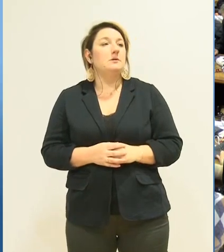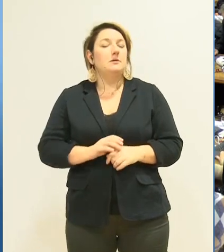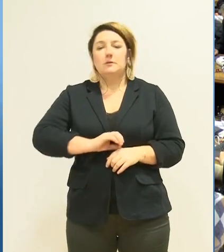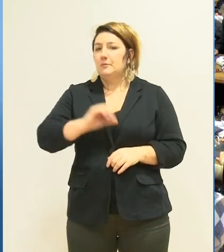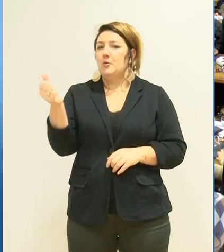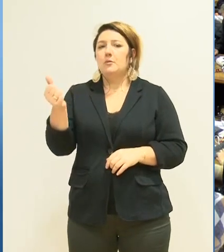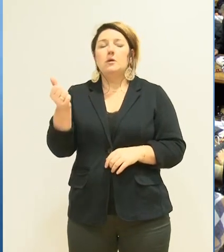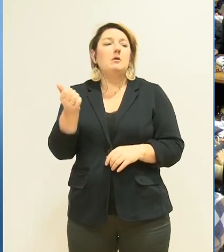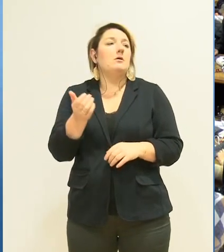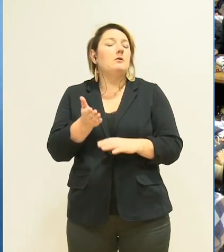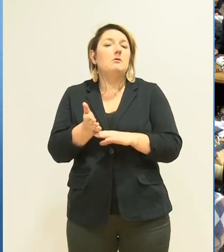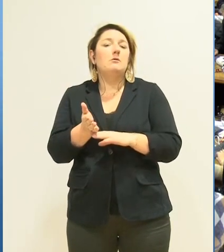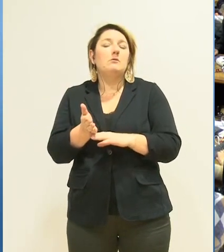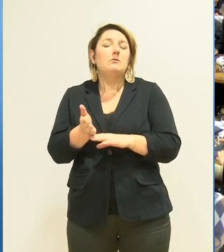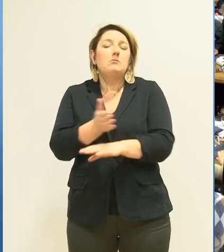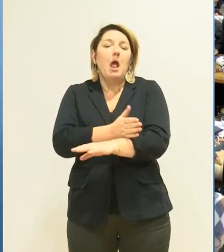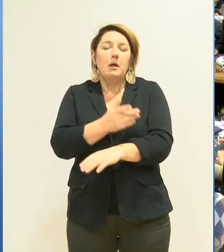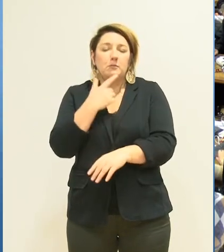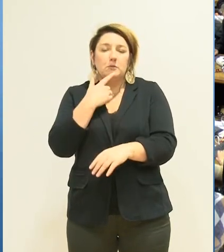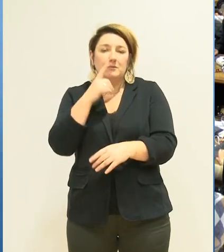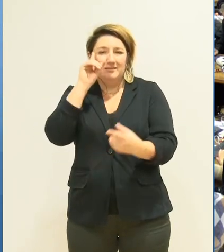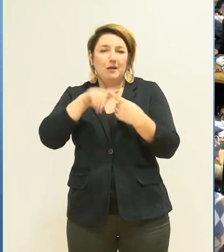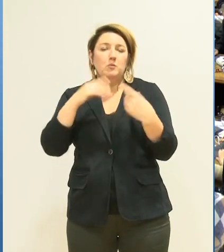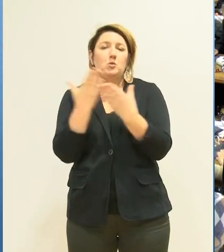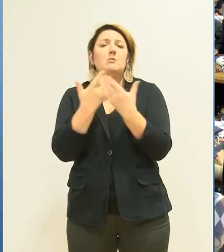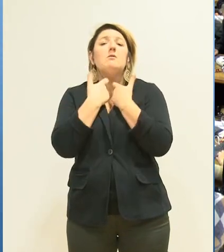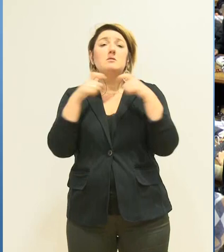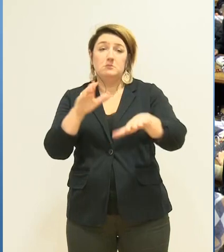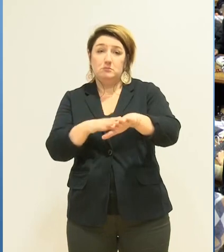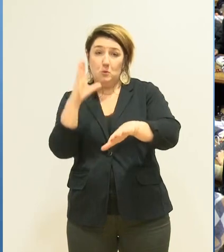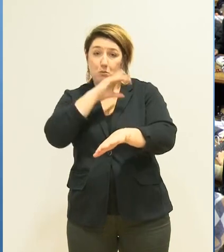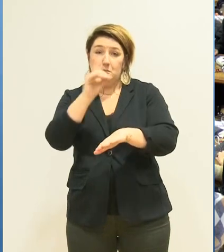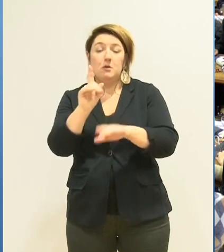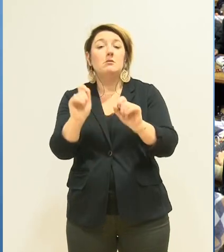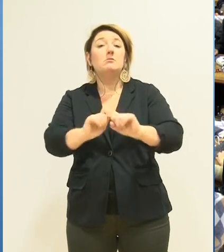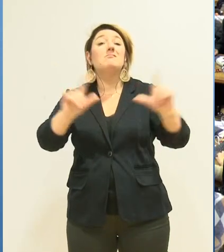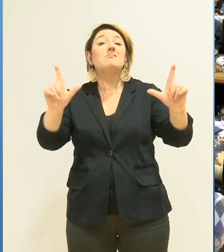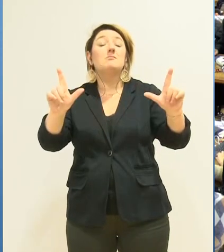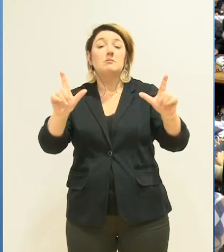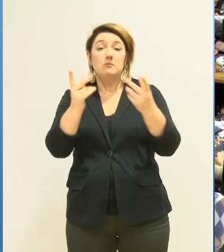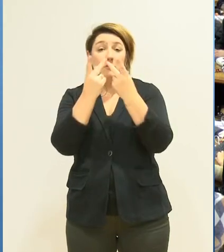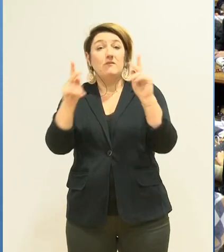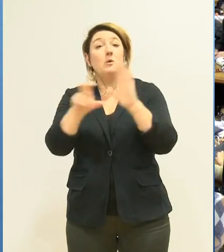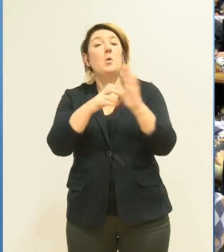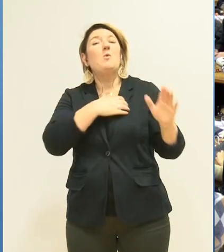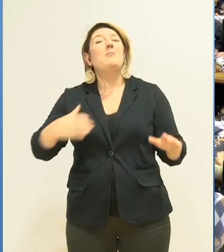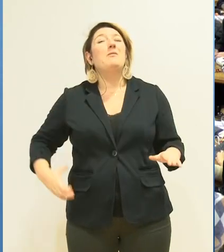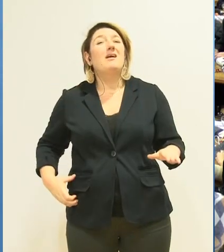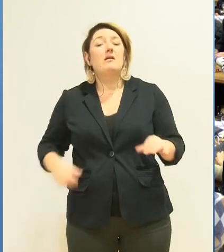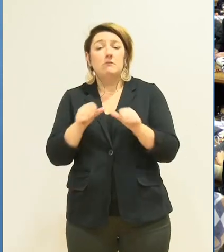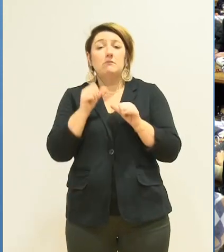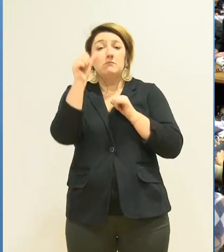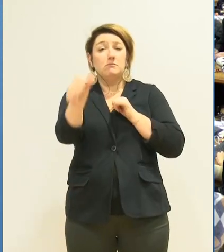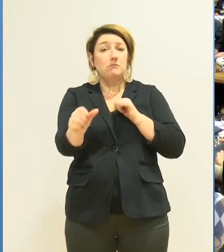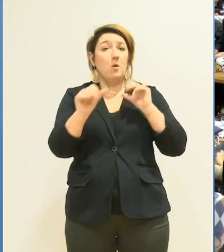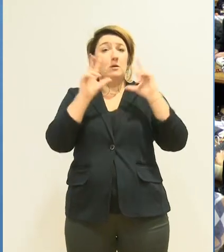préalable juste sur l'accès aux documents je rappelle qu'il est tout à fait possible d'accéder aux documents on a vu de grenoble depuis depuis un ordinateur